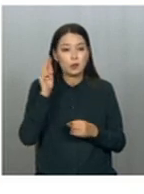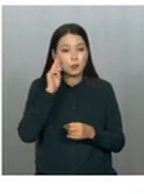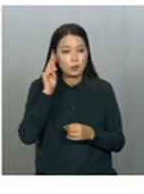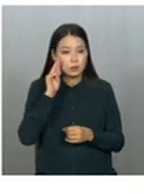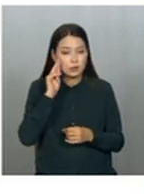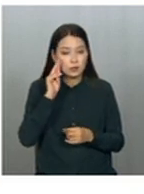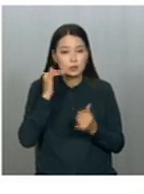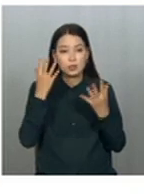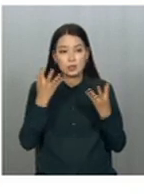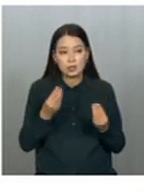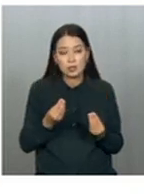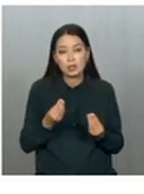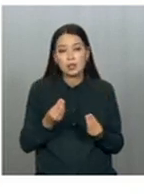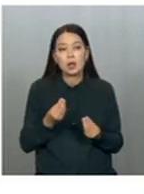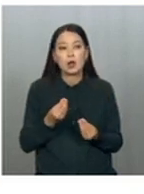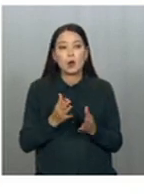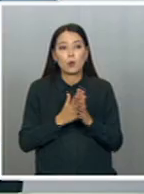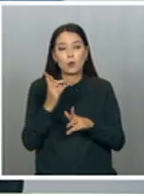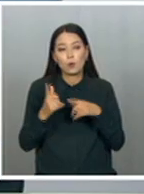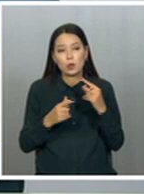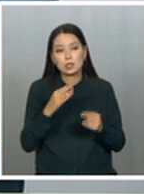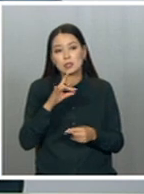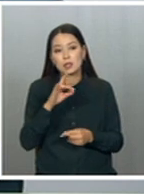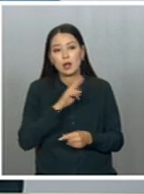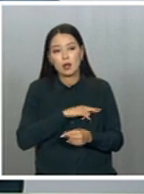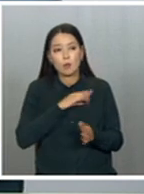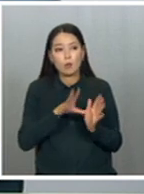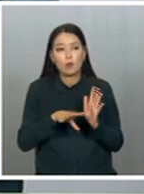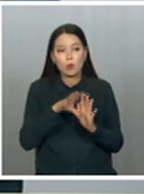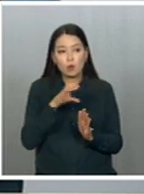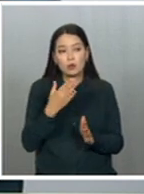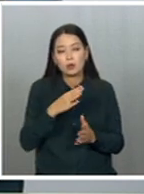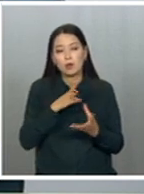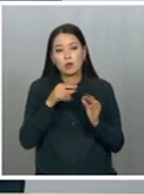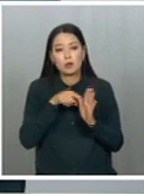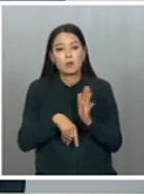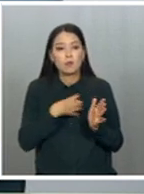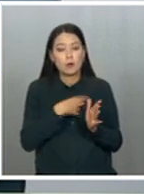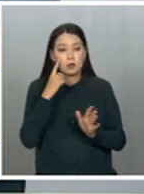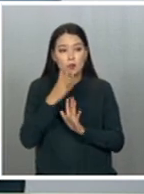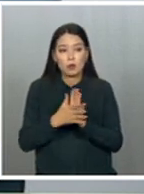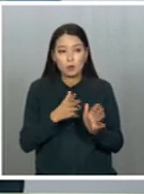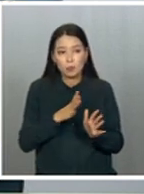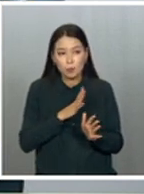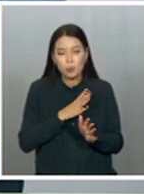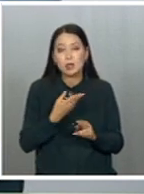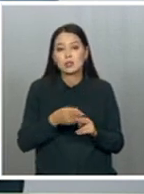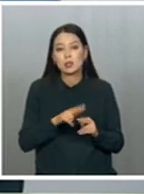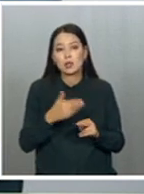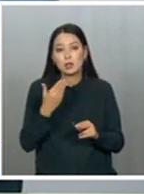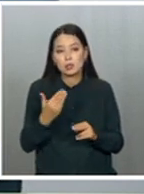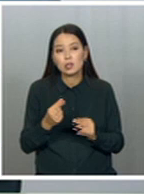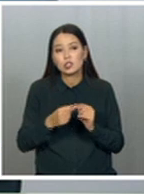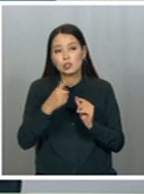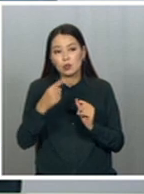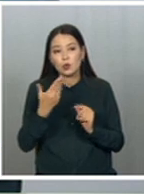қорытындылайық. Бүгінгі сабақта өсімдіктердегі транспирация үдерісінің мәнін түсіндіңіздер. Демек, транспирация дегеніміз